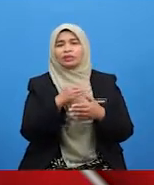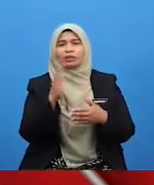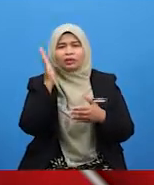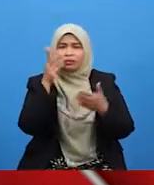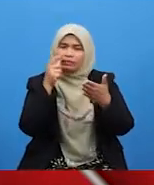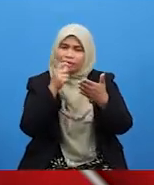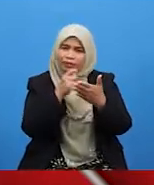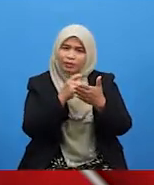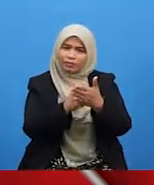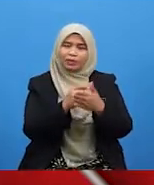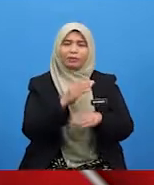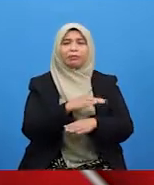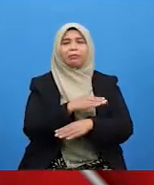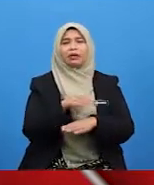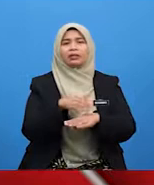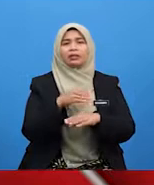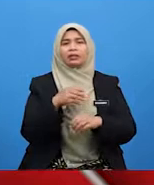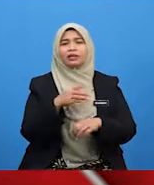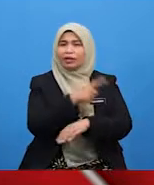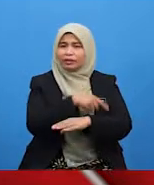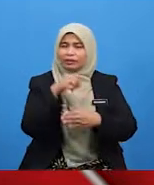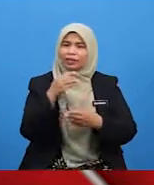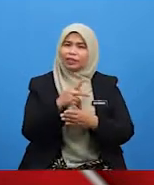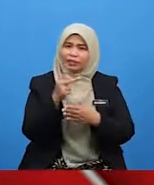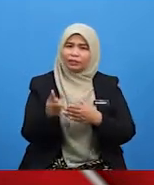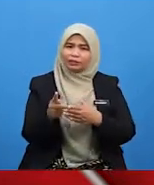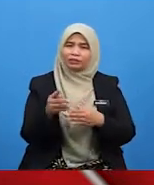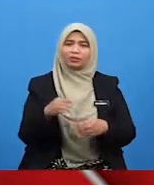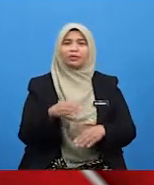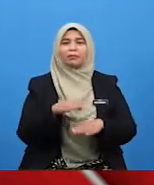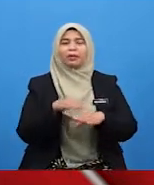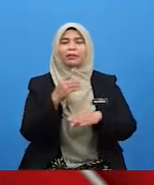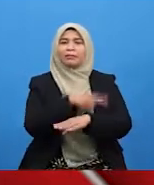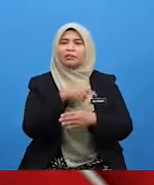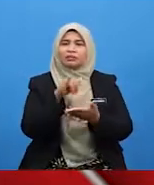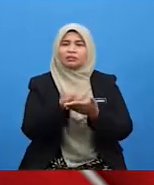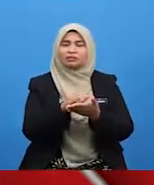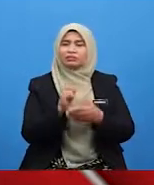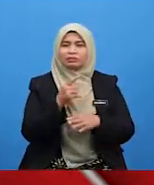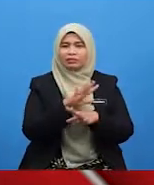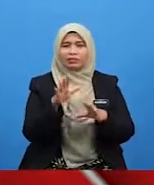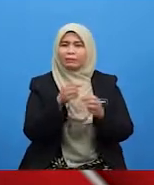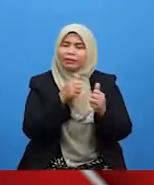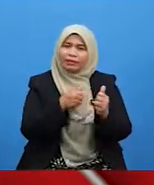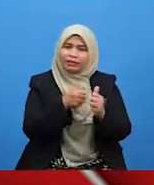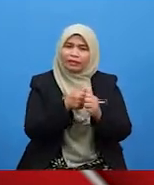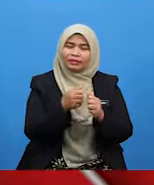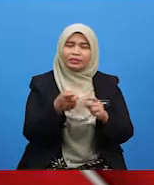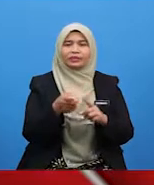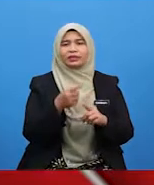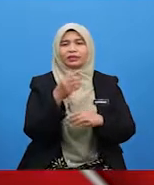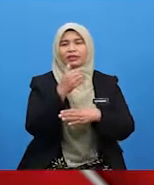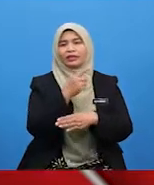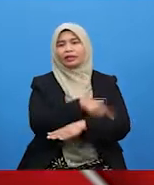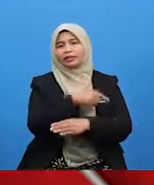kiamat. Pada waktu itu, kita semua tidak dapat lari lagi dari hari kiamat.